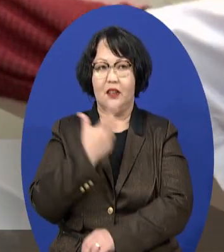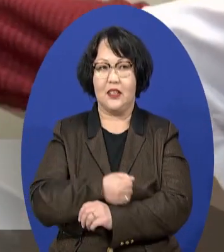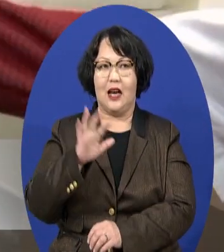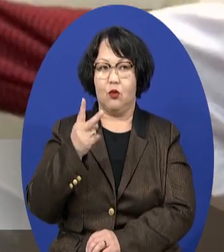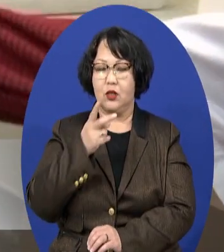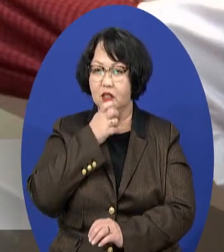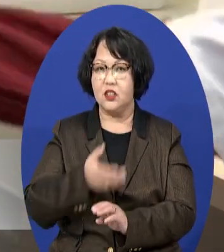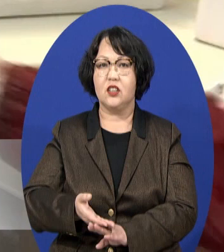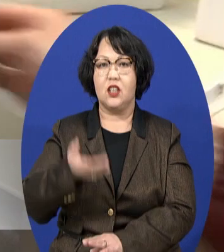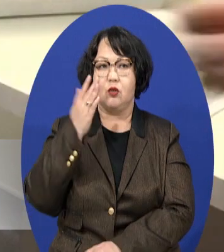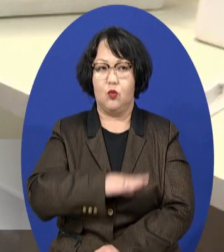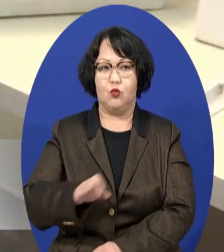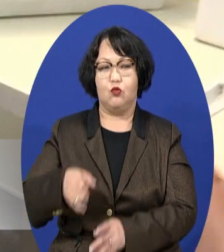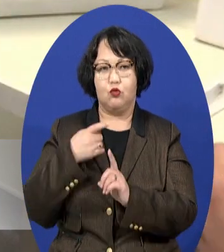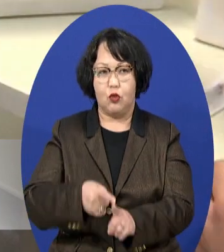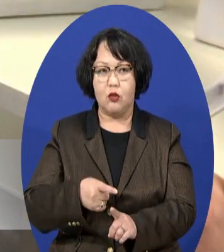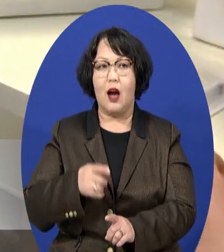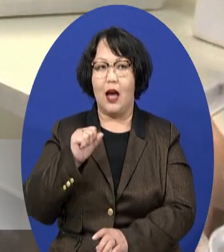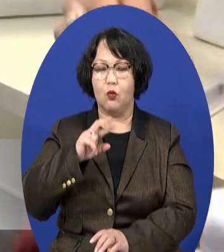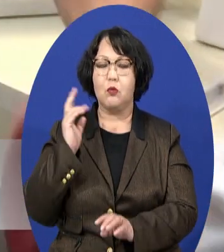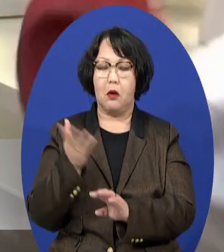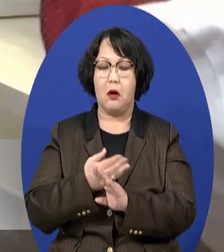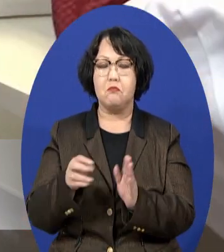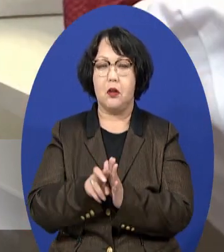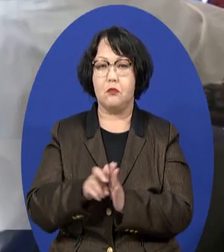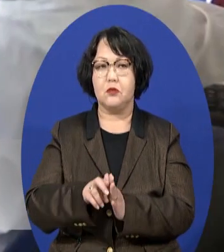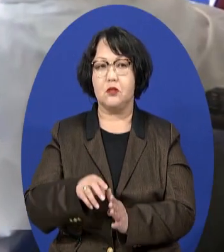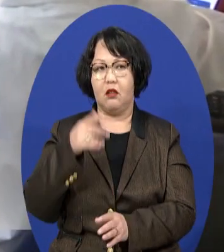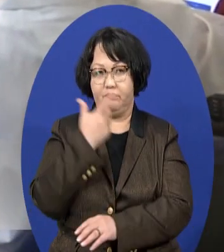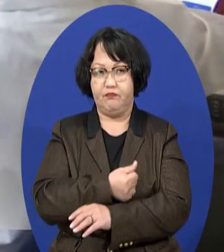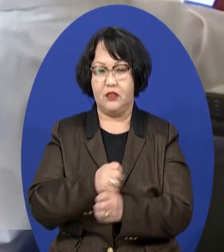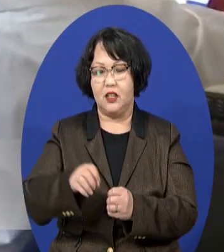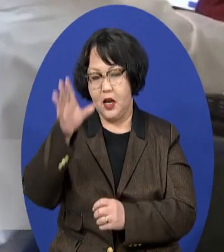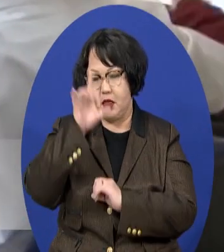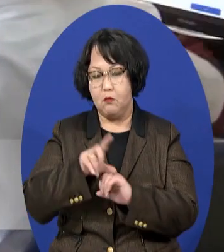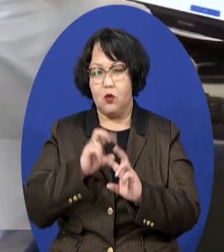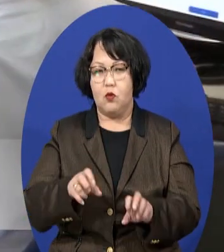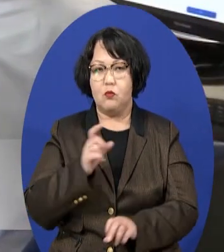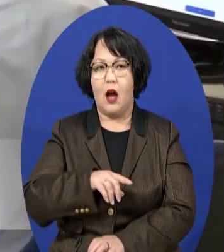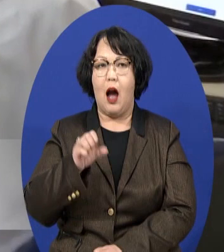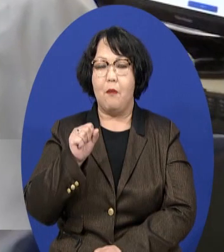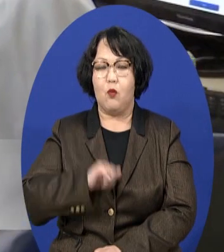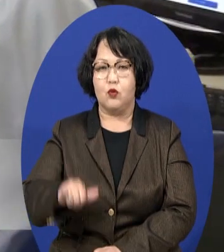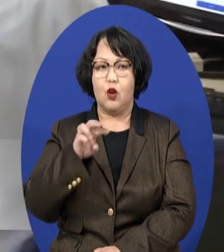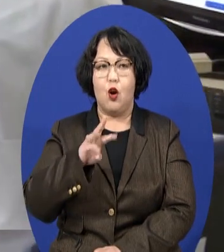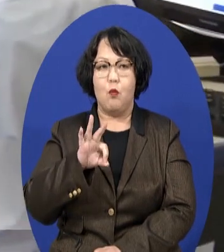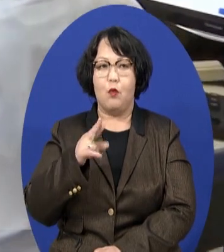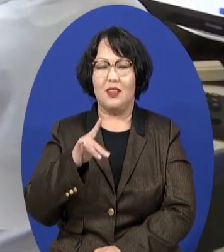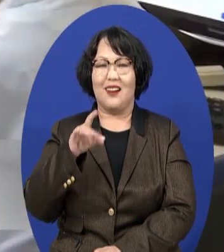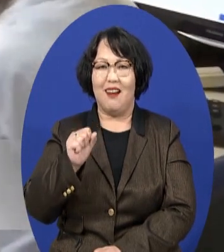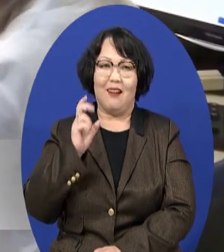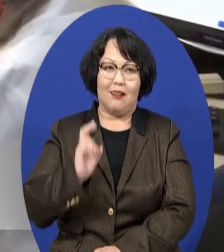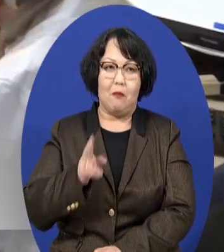насны хүүхдүүдэд хийхэд аюулгүй батлан хэрэглэж эхэлсэн. Түүнээс гадна Эрдэмтэд Америк нэгдсэн улсын Moderna компани бүтээсэн